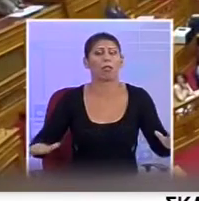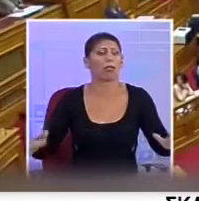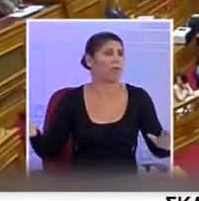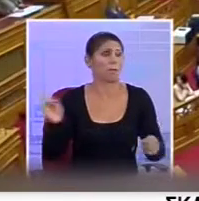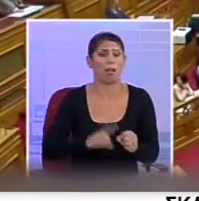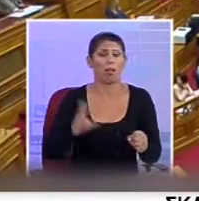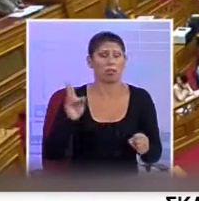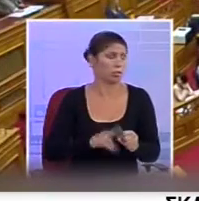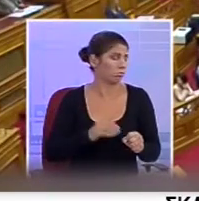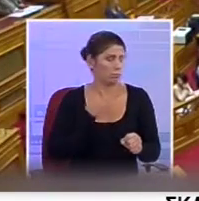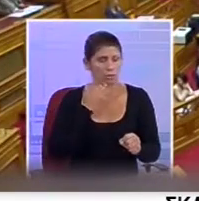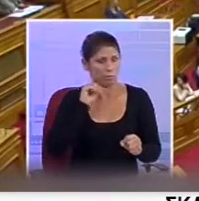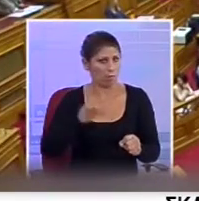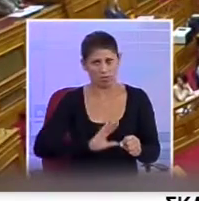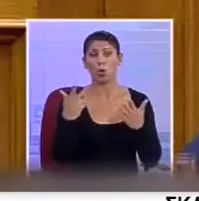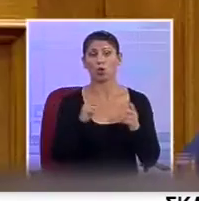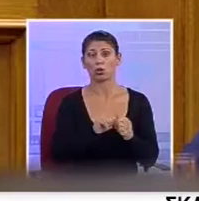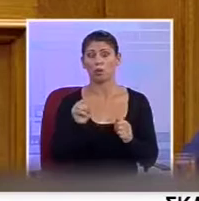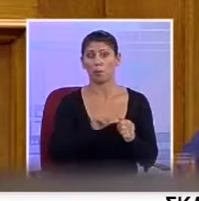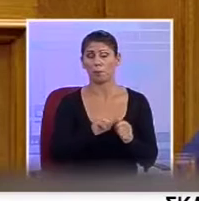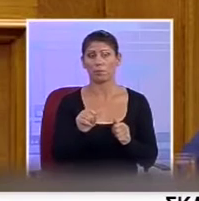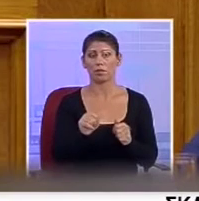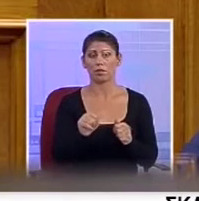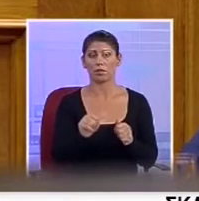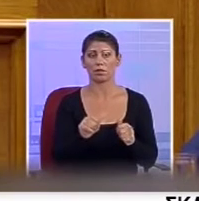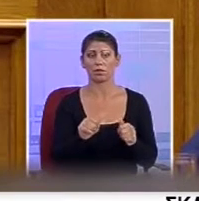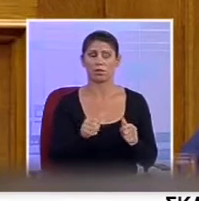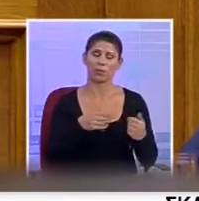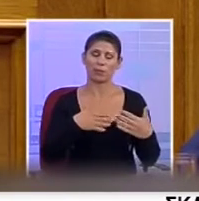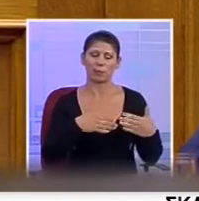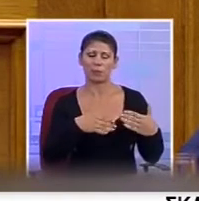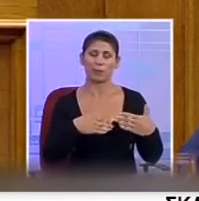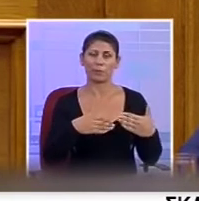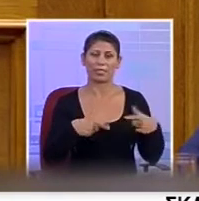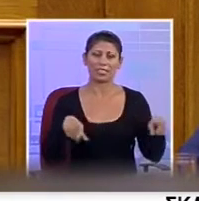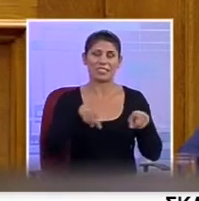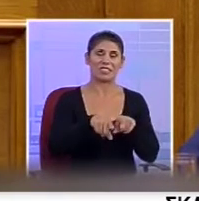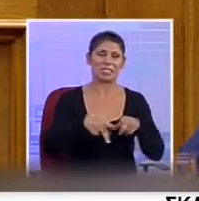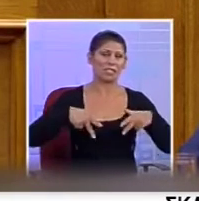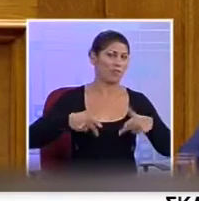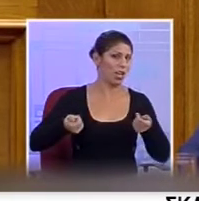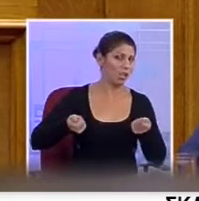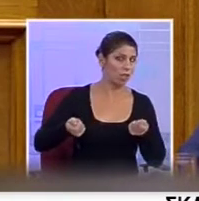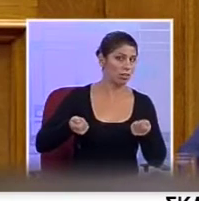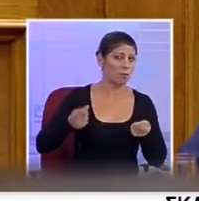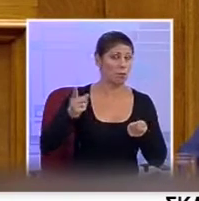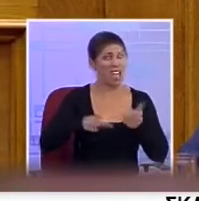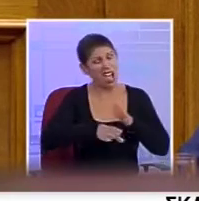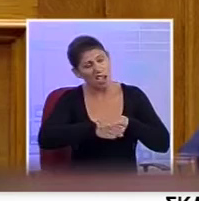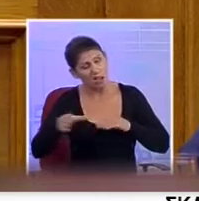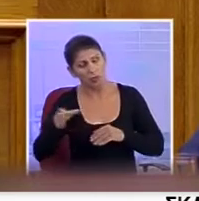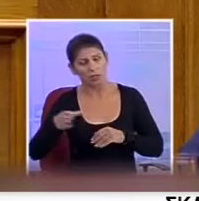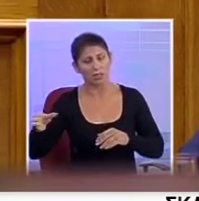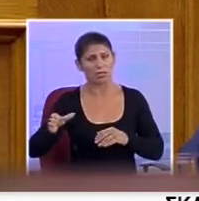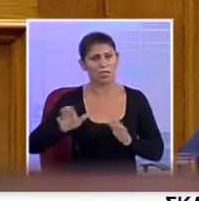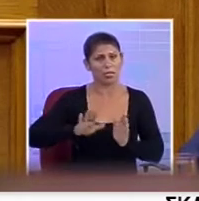νεοφιλελευθερισμό. Εσείς που επί 8 μήνες ερωτοτροπούσατε συγκυβερνώντας με μια ακροδεξιά